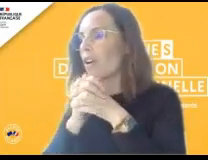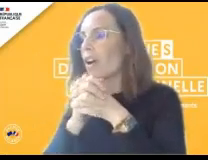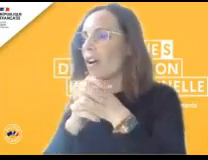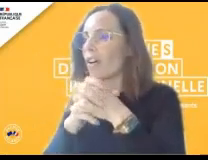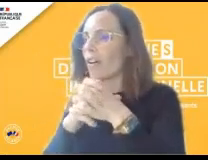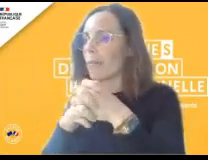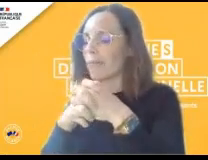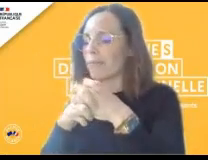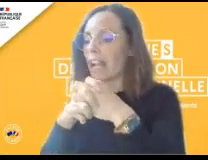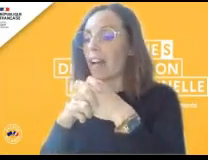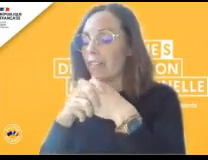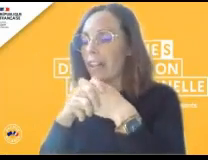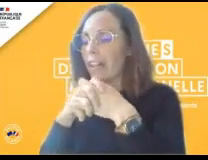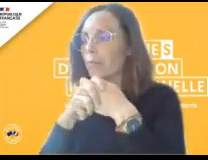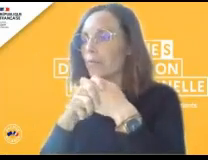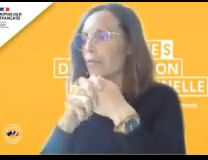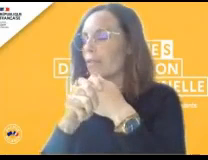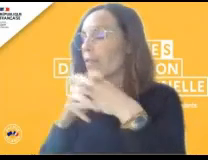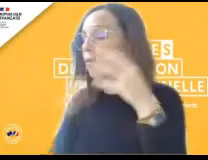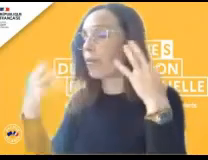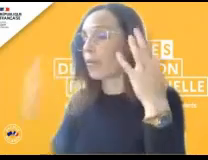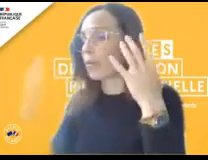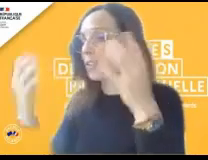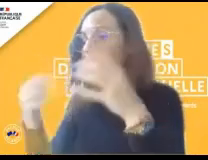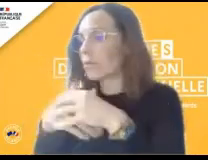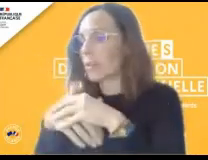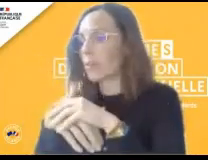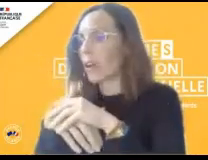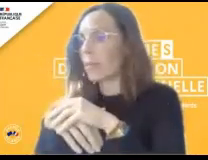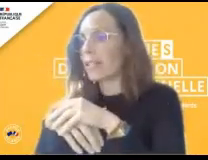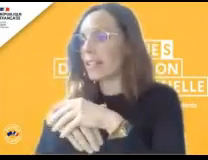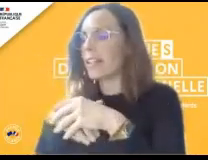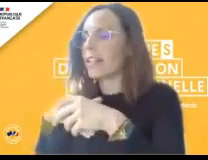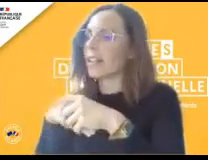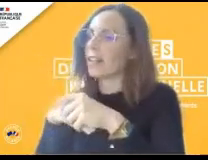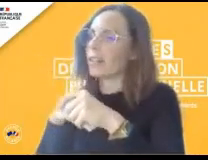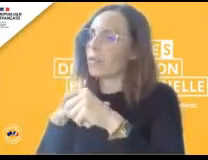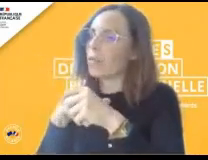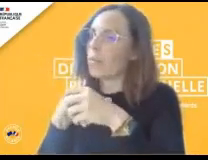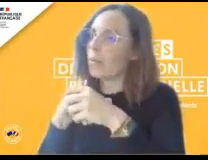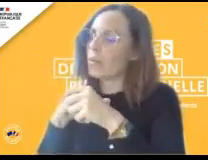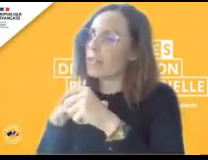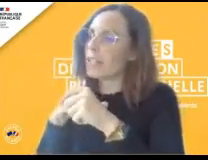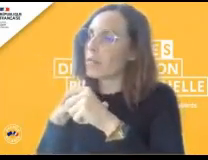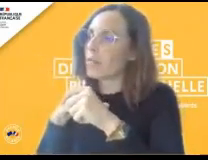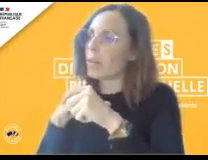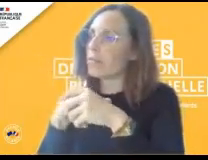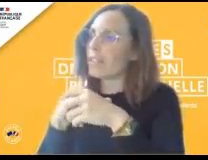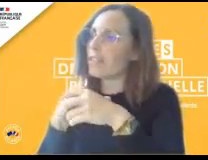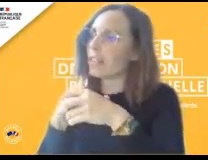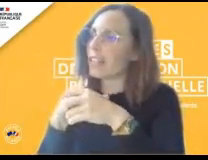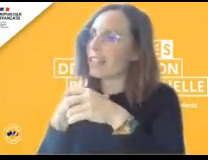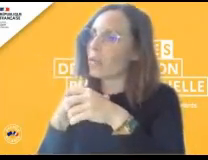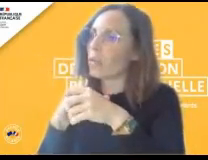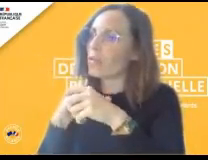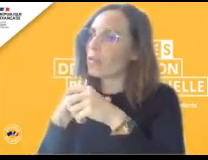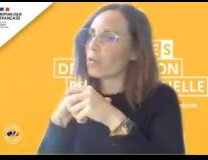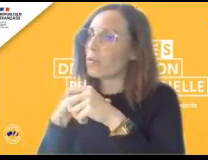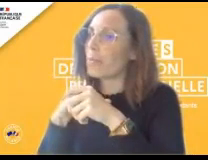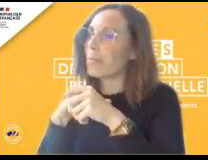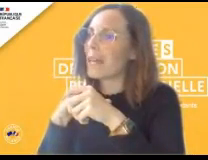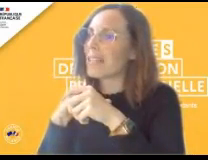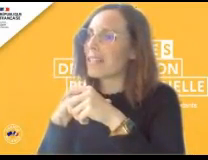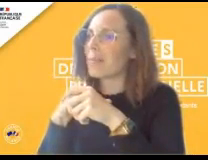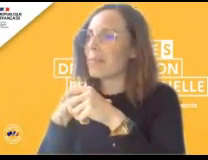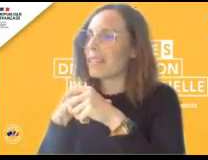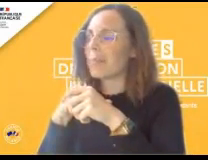beaucoup à faire pour se confronter tout simplement à un métier. Donc, on peut aussi vous délivrer des conventions